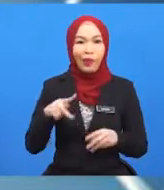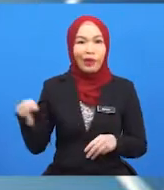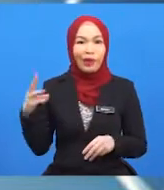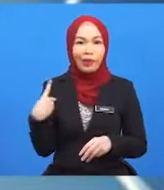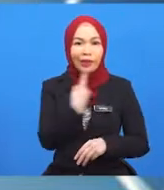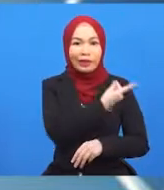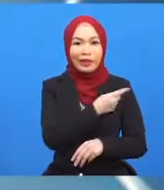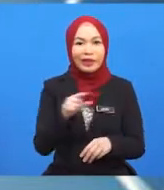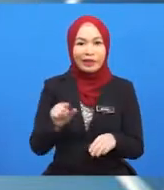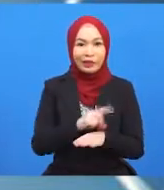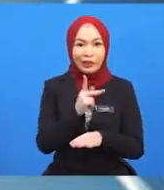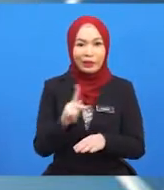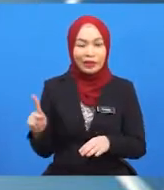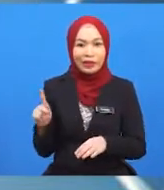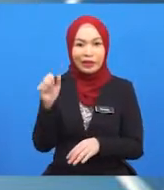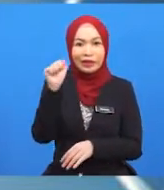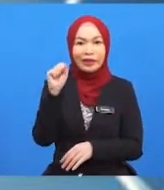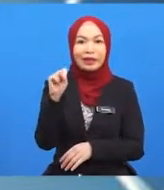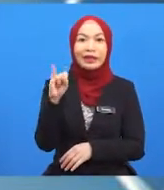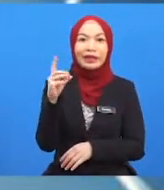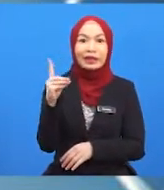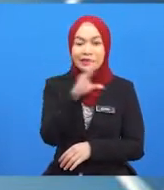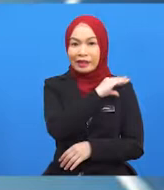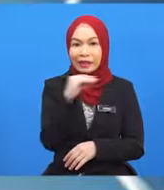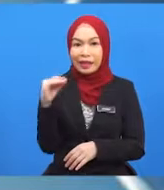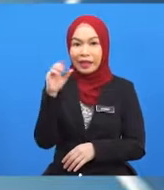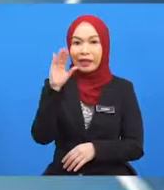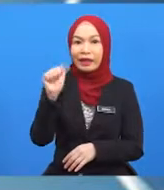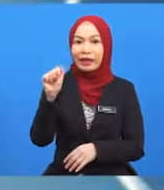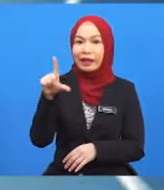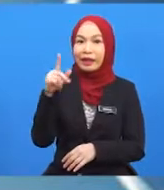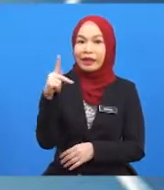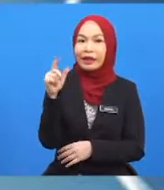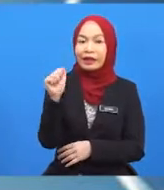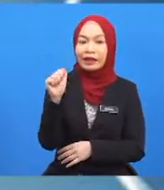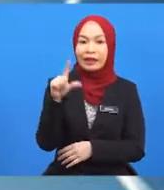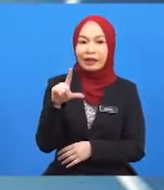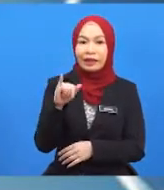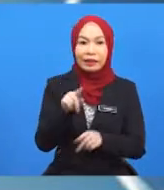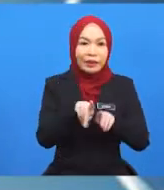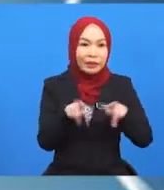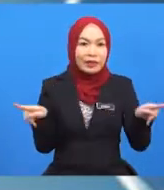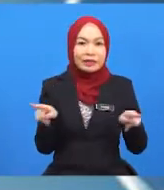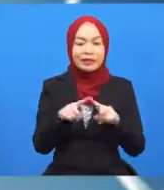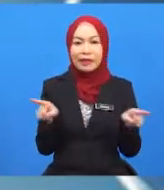menggunakan asid dan alkali yang berbeza, tetapi persamaan ionnya tetap sama.